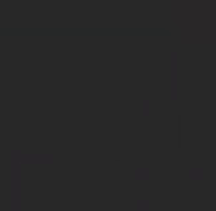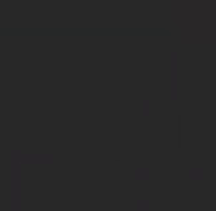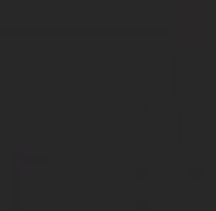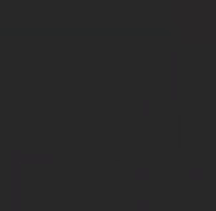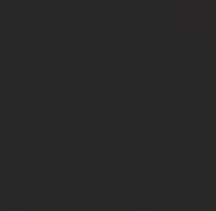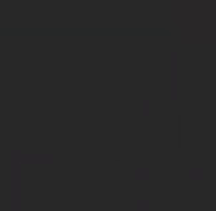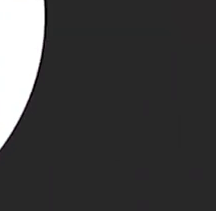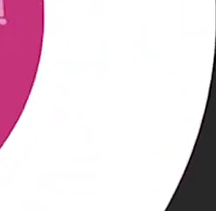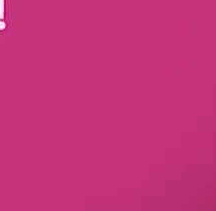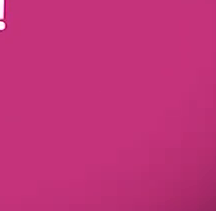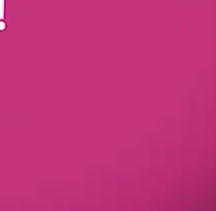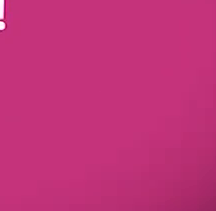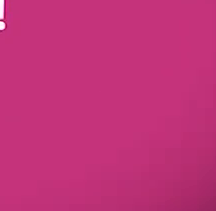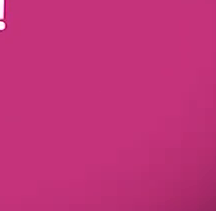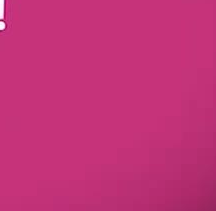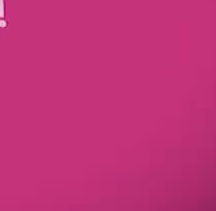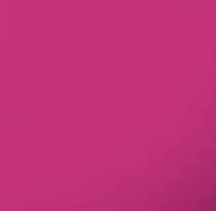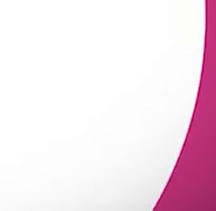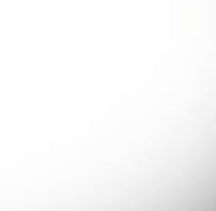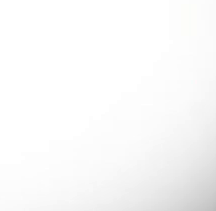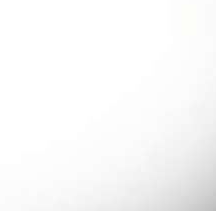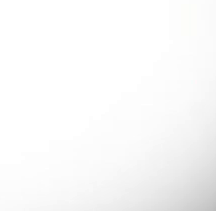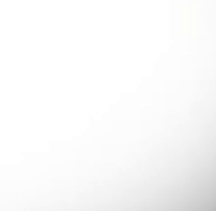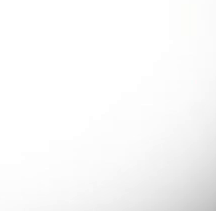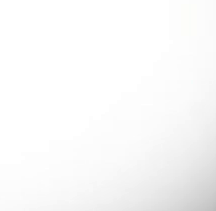Re, viss ēters ir te!